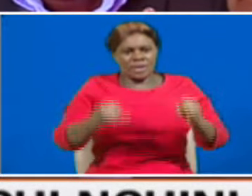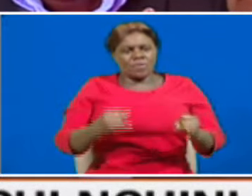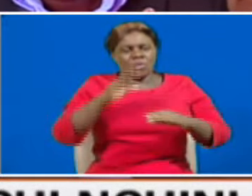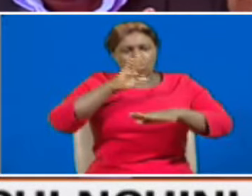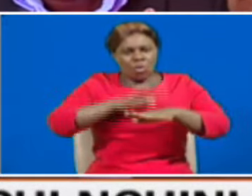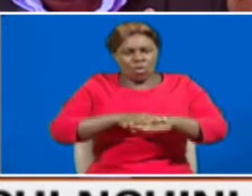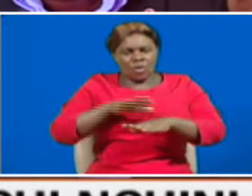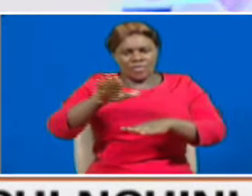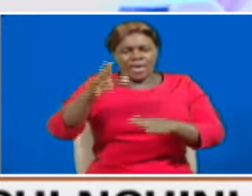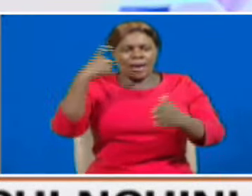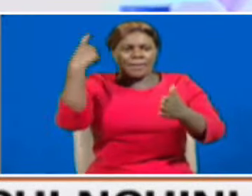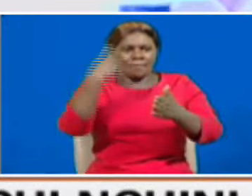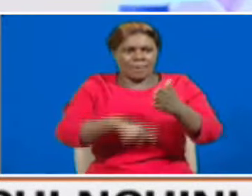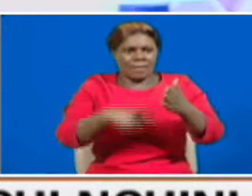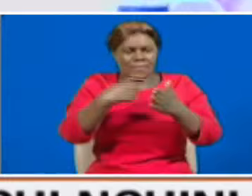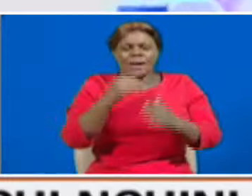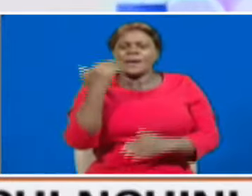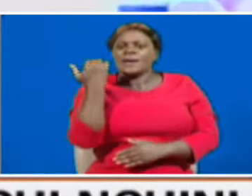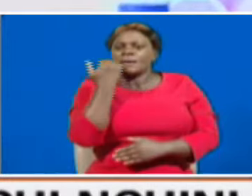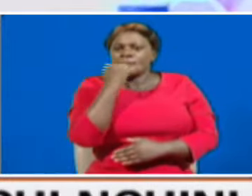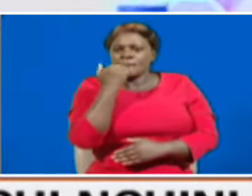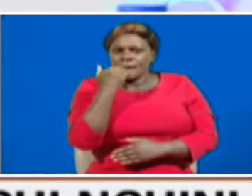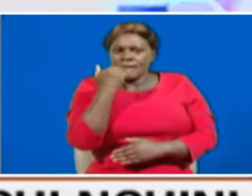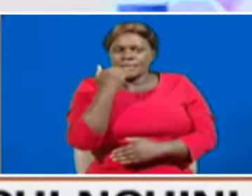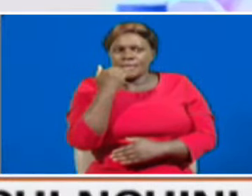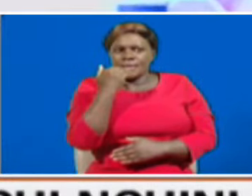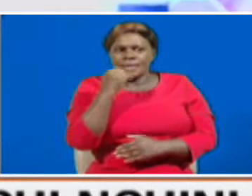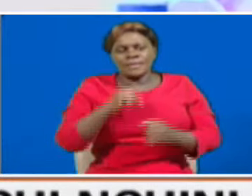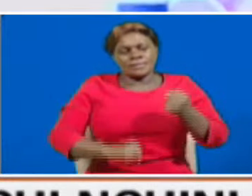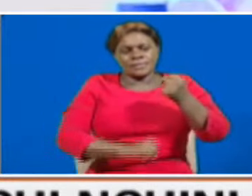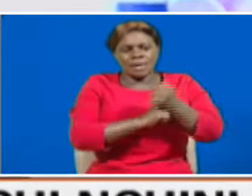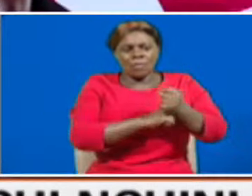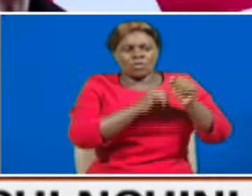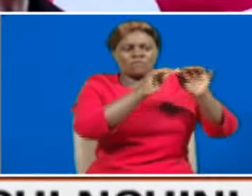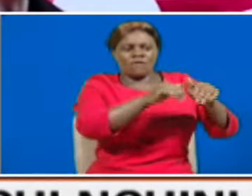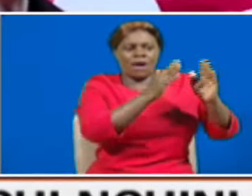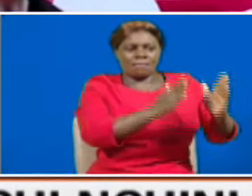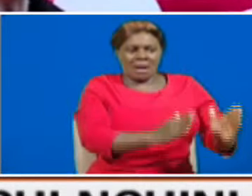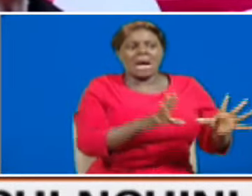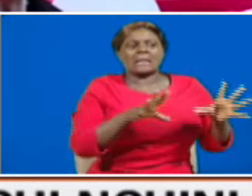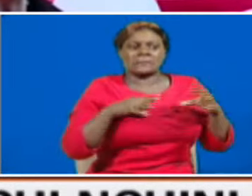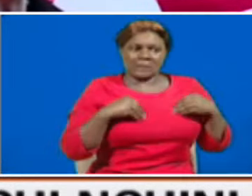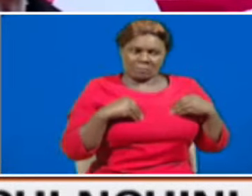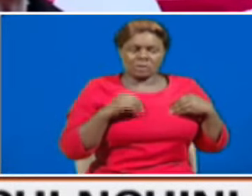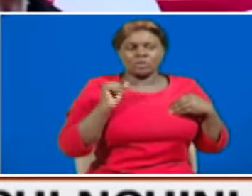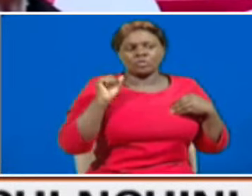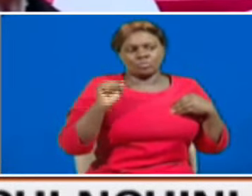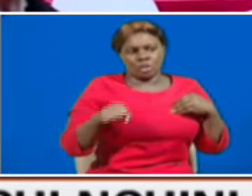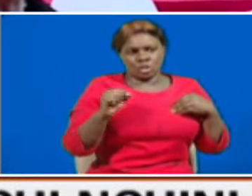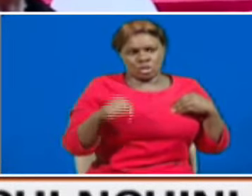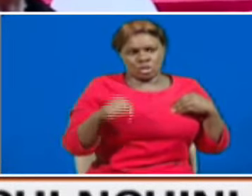ambao wanalipa. Rigathi alisimama upande wa wakulima hao na kukubali kuwa ushuru huo mpya